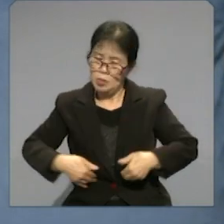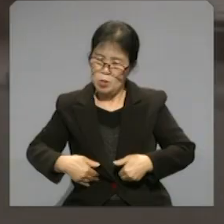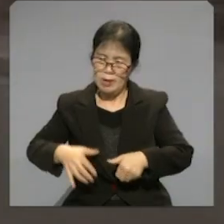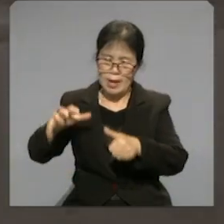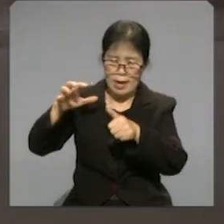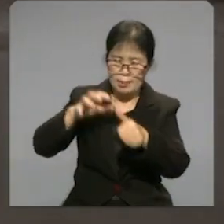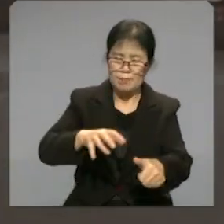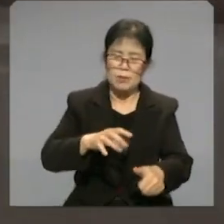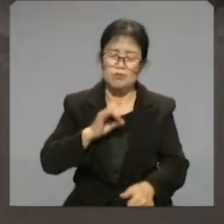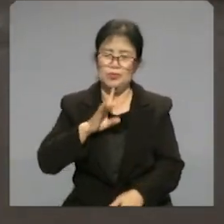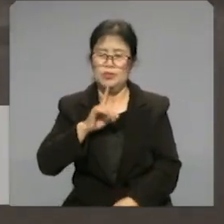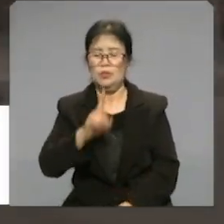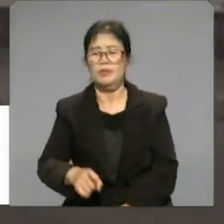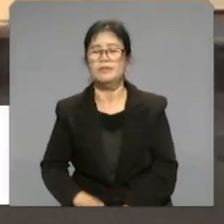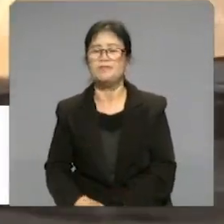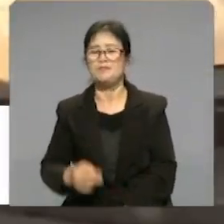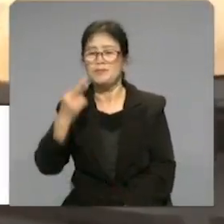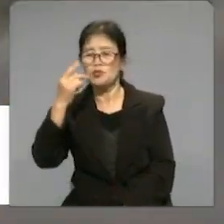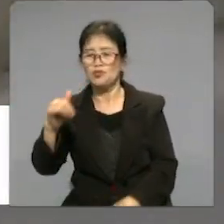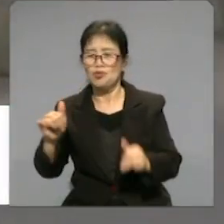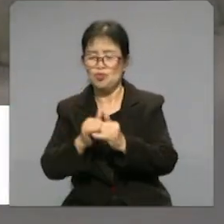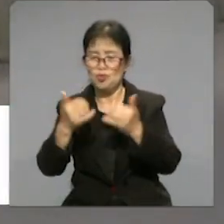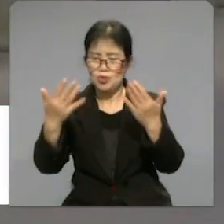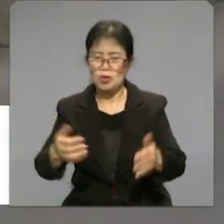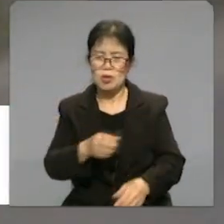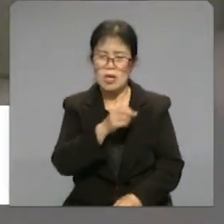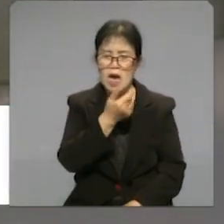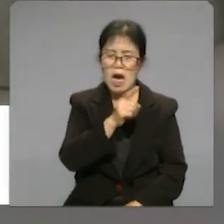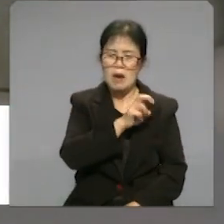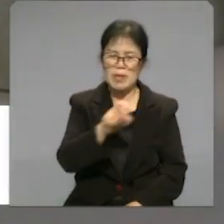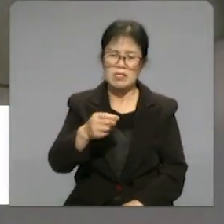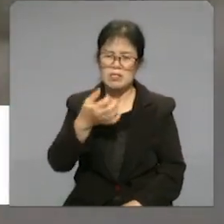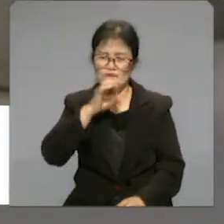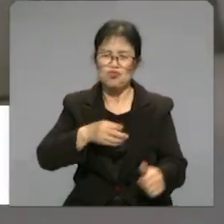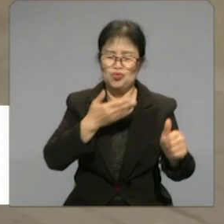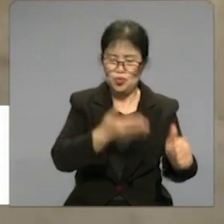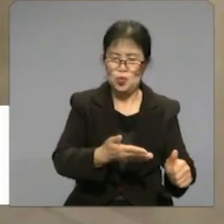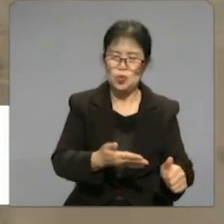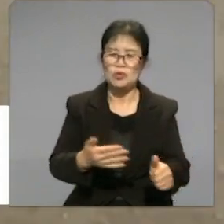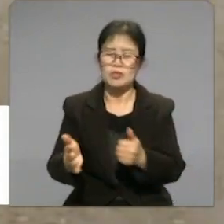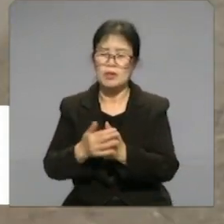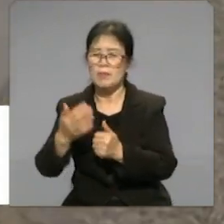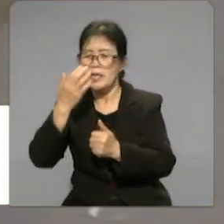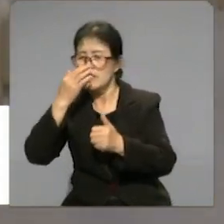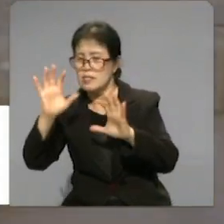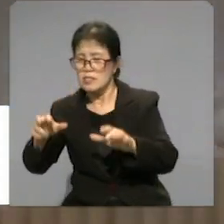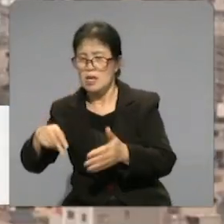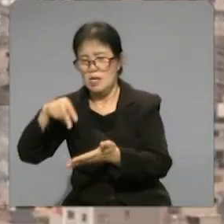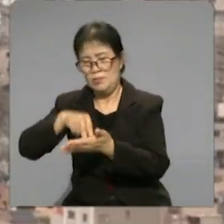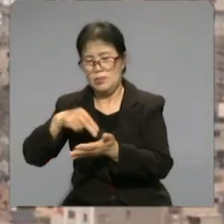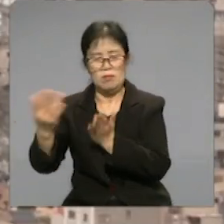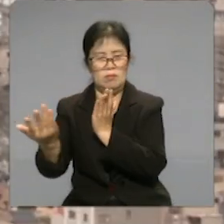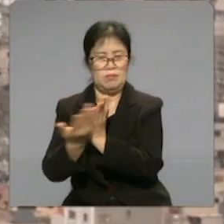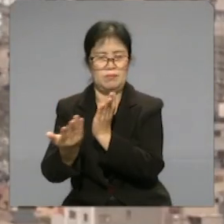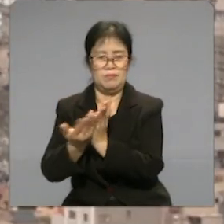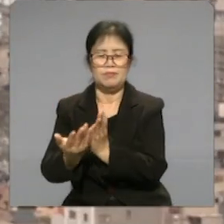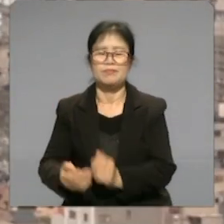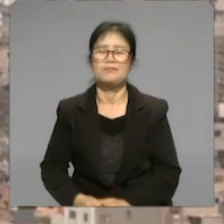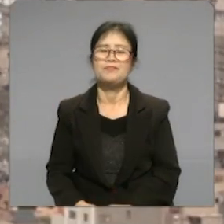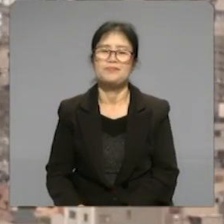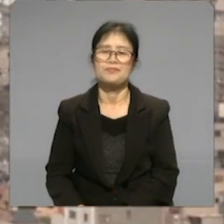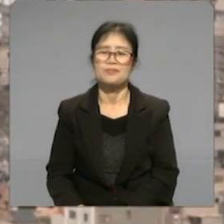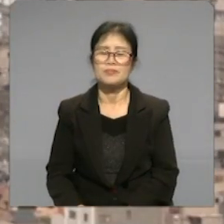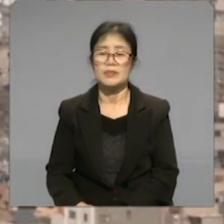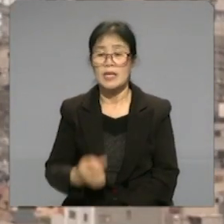말했습니다. 미국도 휴전은 하마스만 이롭게 할 뿐이라며 이스라엘의 입장에 보조를 마쳤습니다.